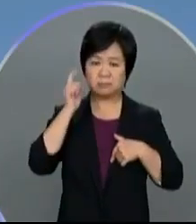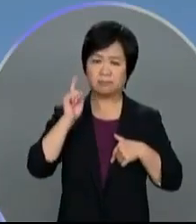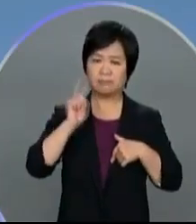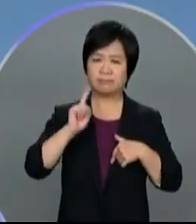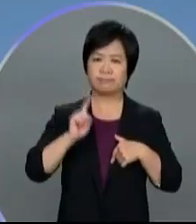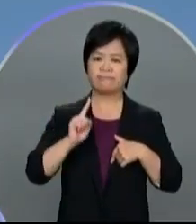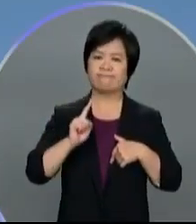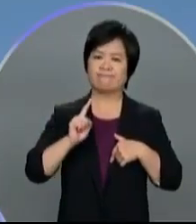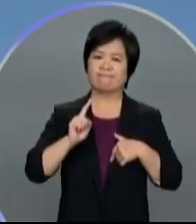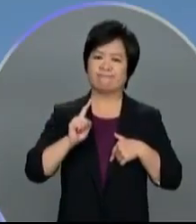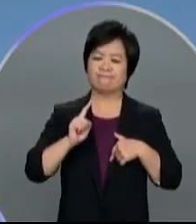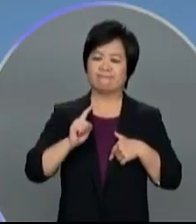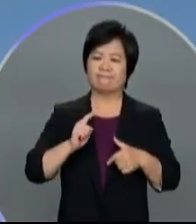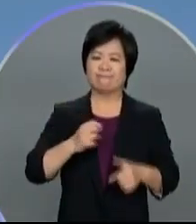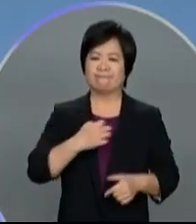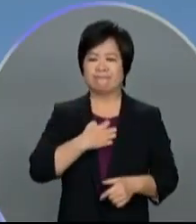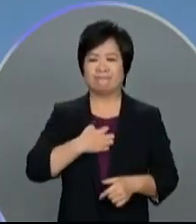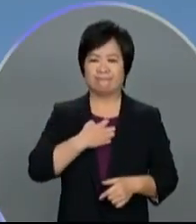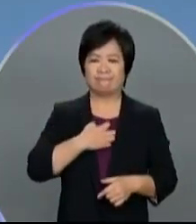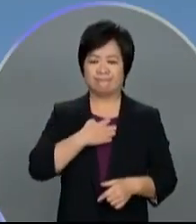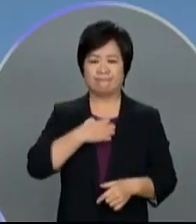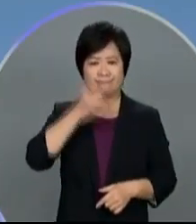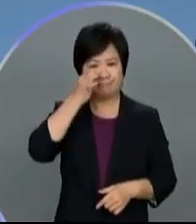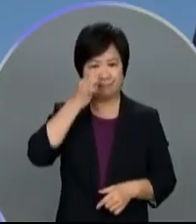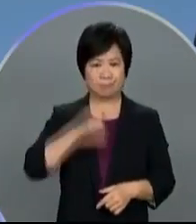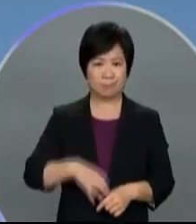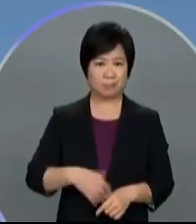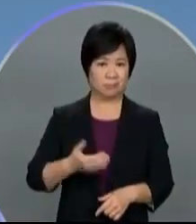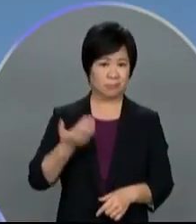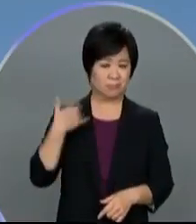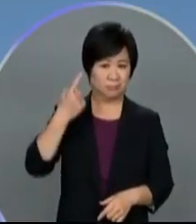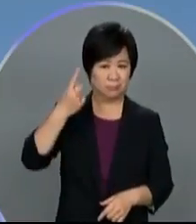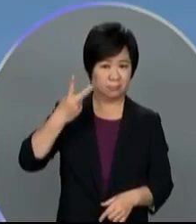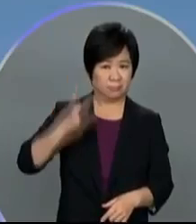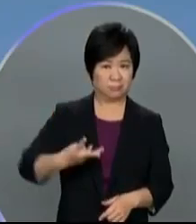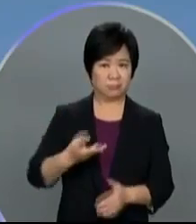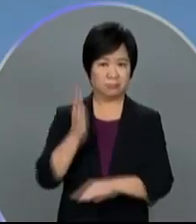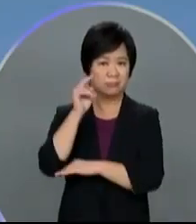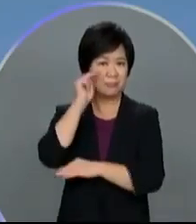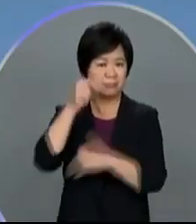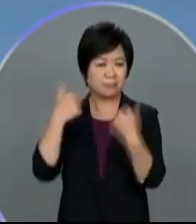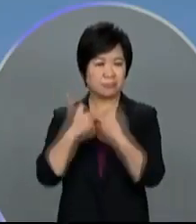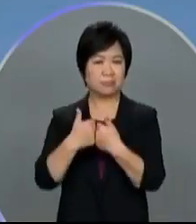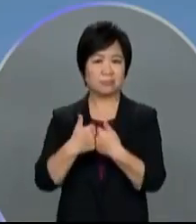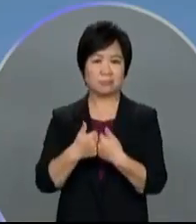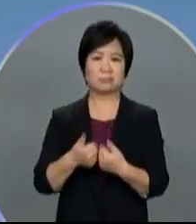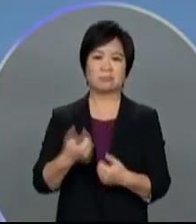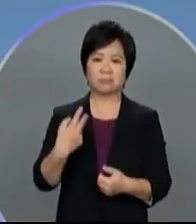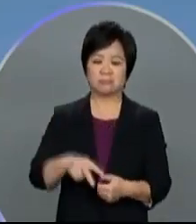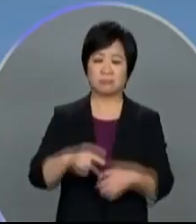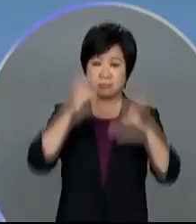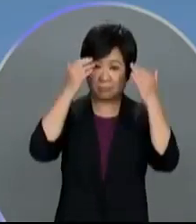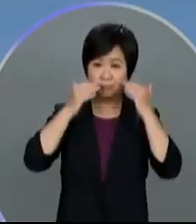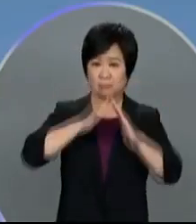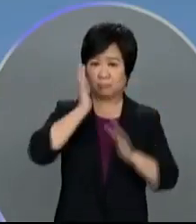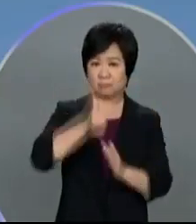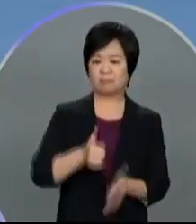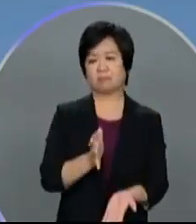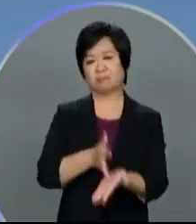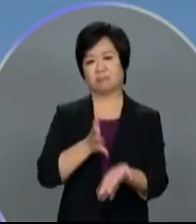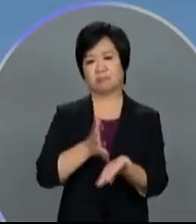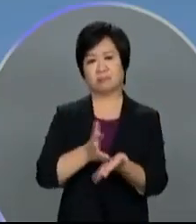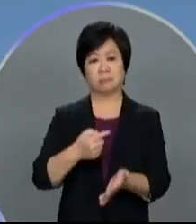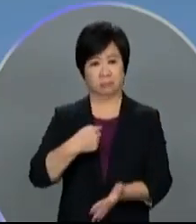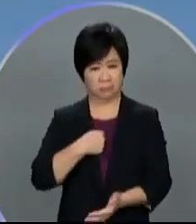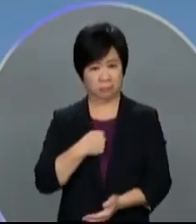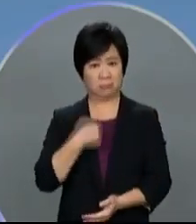重了。看完了前3场的证监会，以及刚刚韩市长的申论，我相信不只